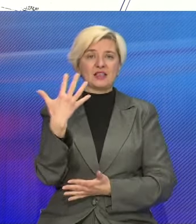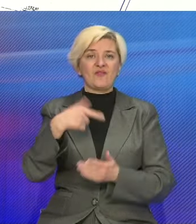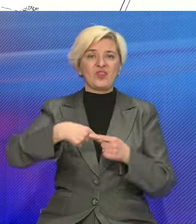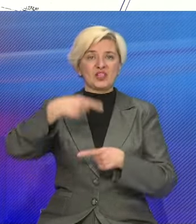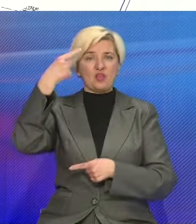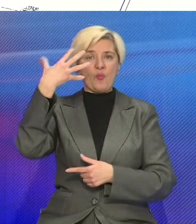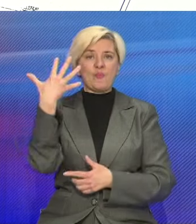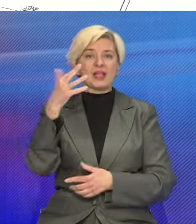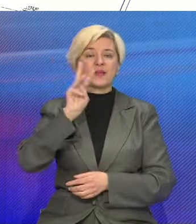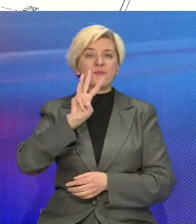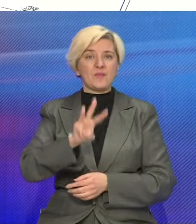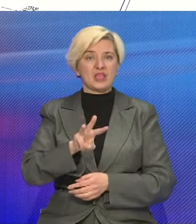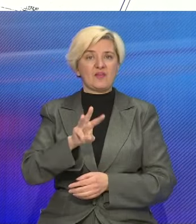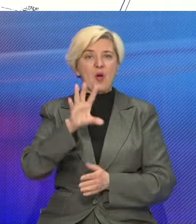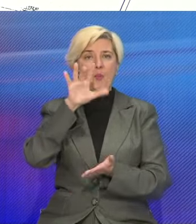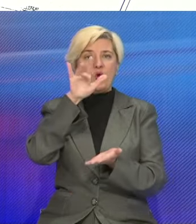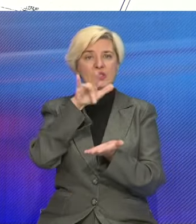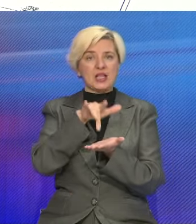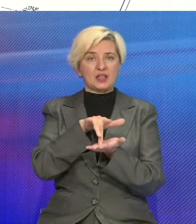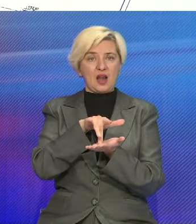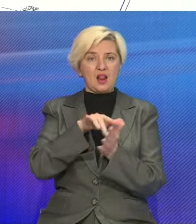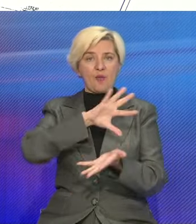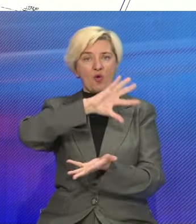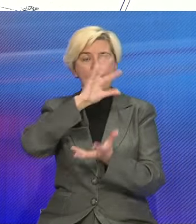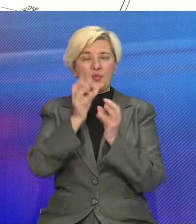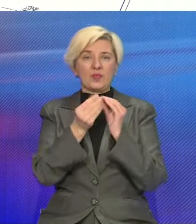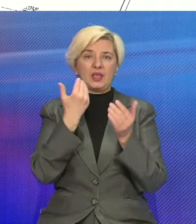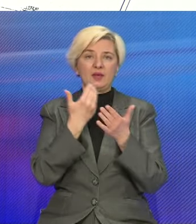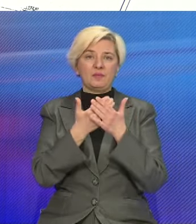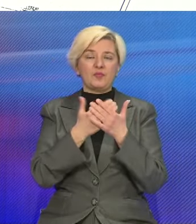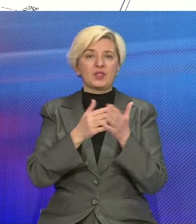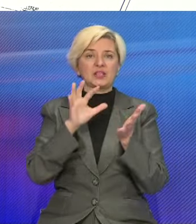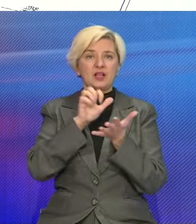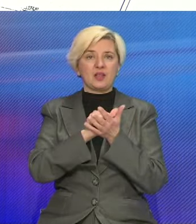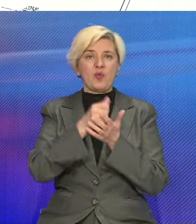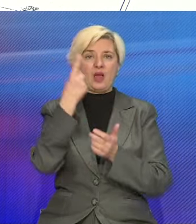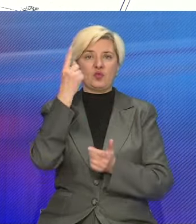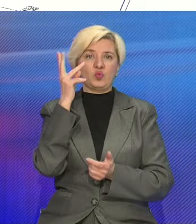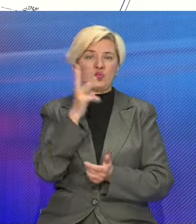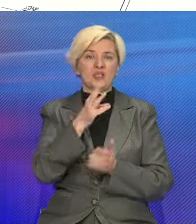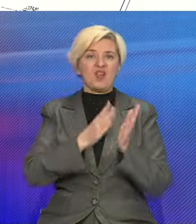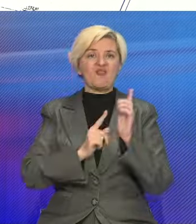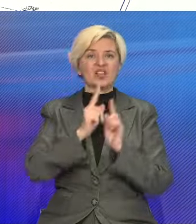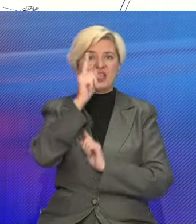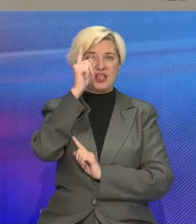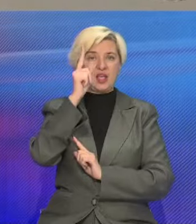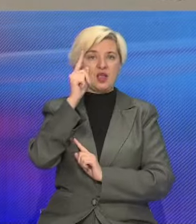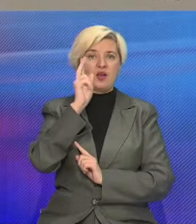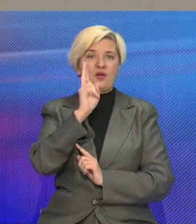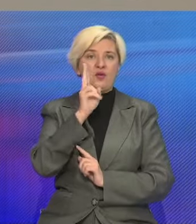5 метров по центральному объєму і где-то занимає по высоті треті высоты калужи.